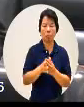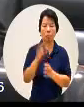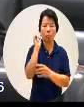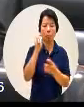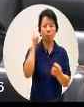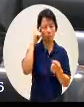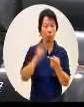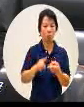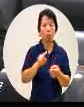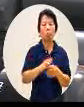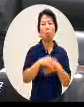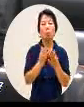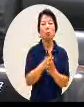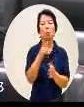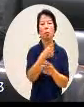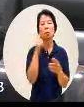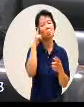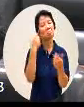調適會